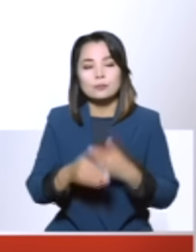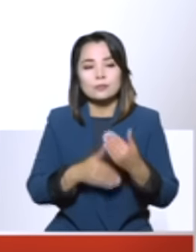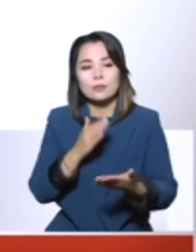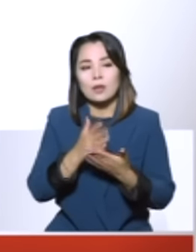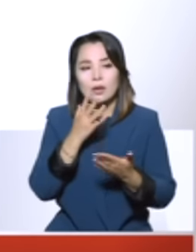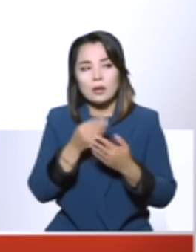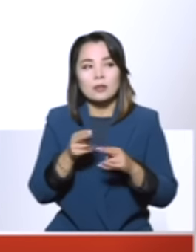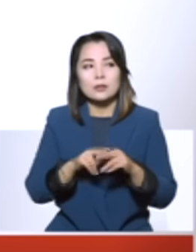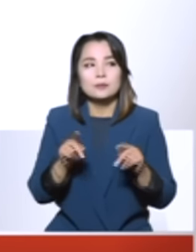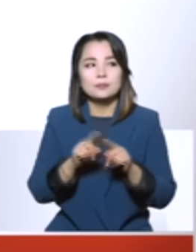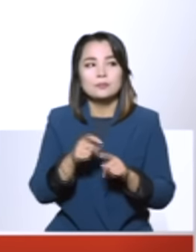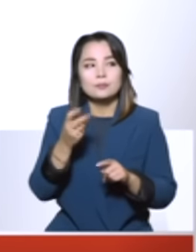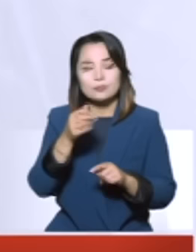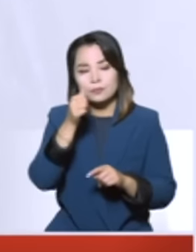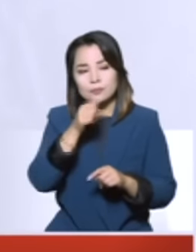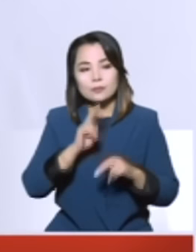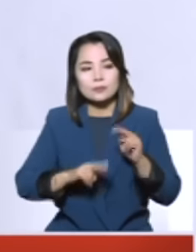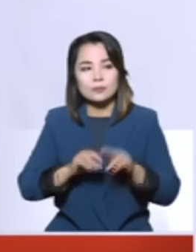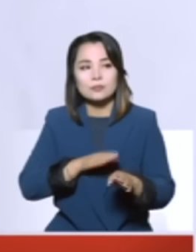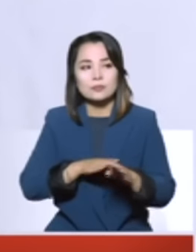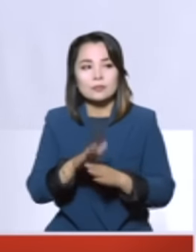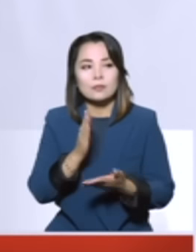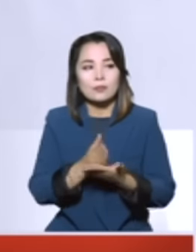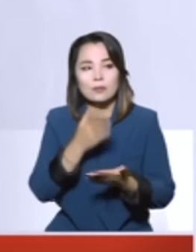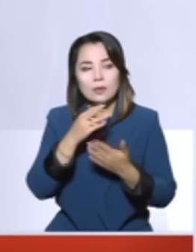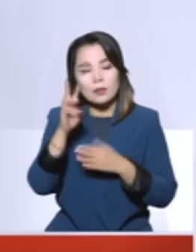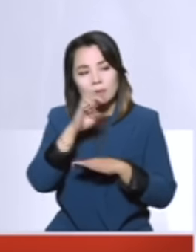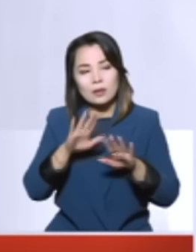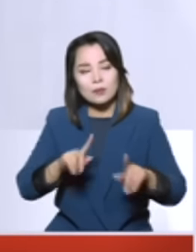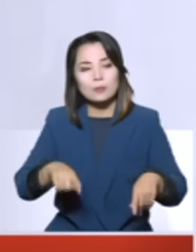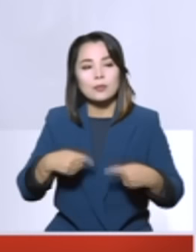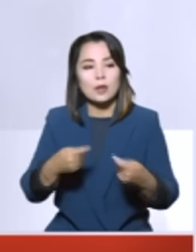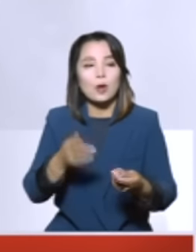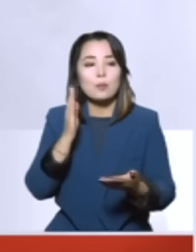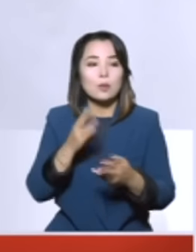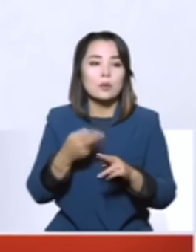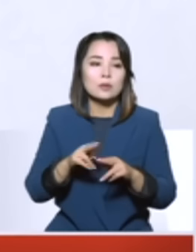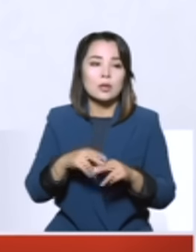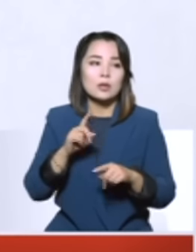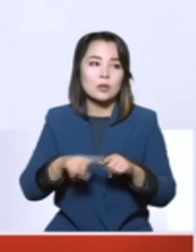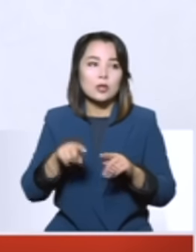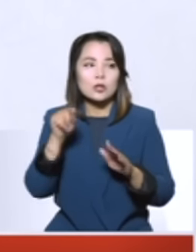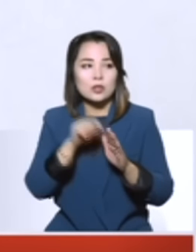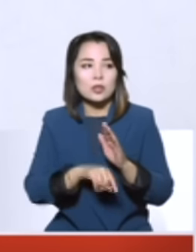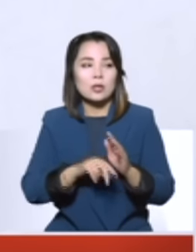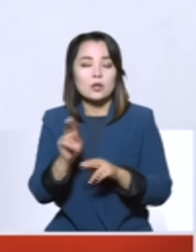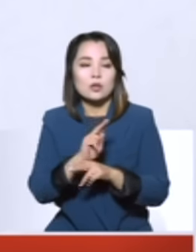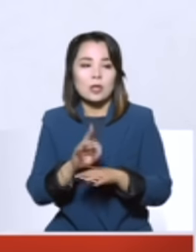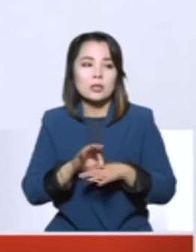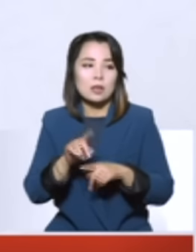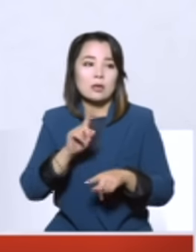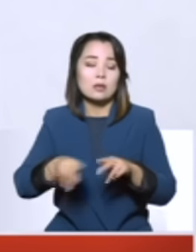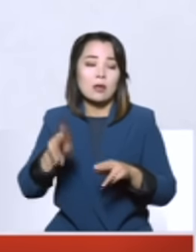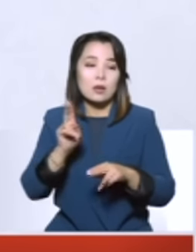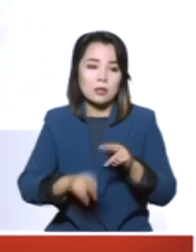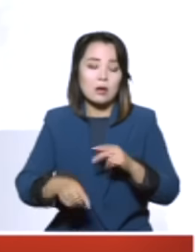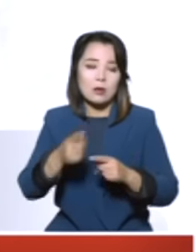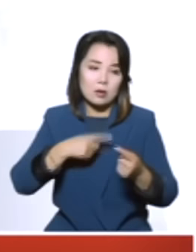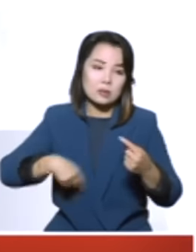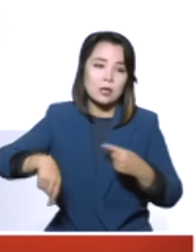Іргетасы бірер ай бұрын қаланған бұл үйлер жақында ел игілігіне беріледі. Бірер күнде ішкі әрлеу жұмыстары аяқталып,